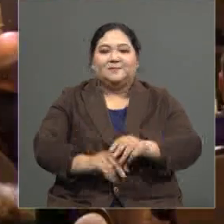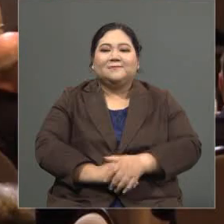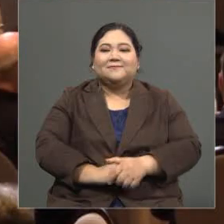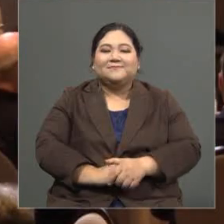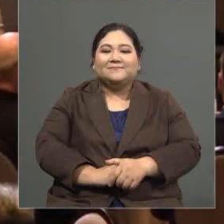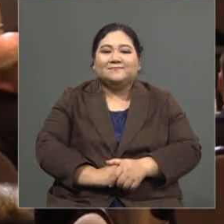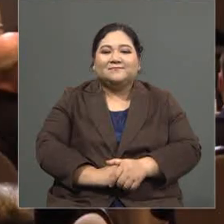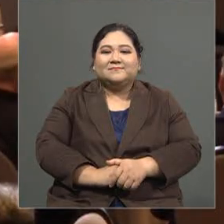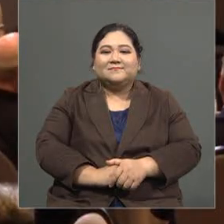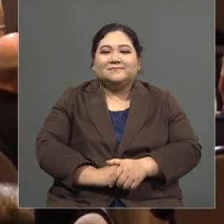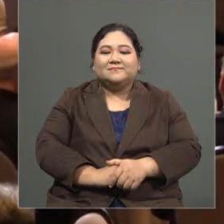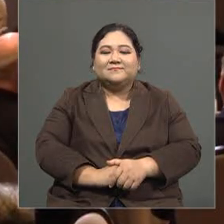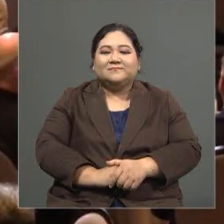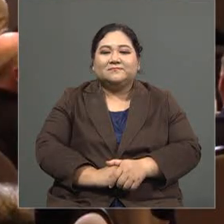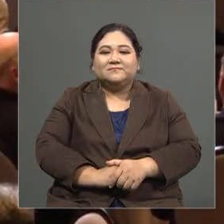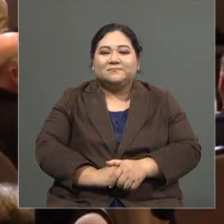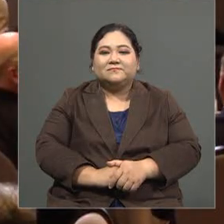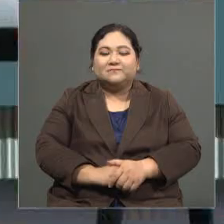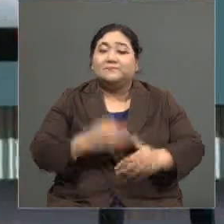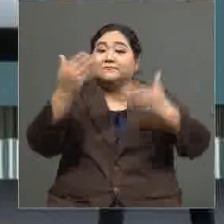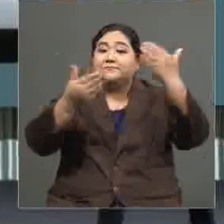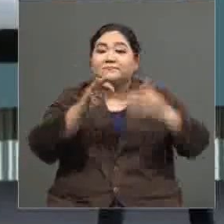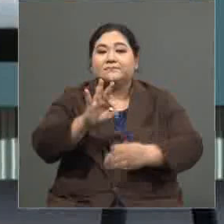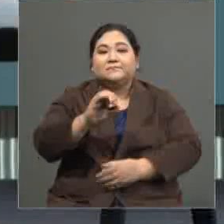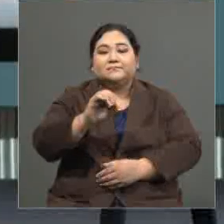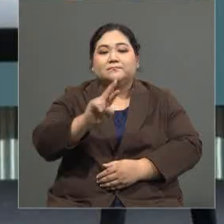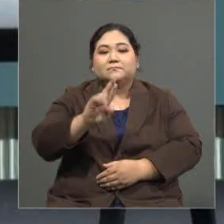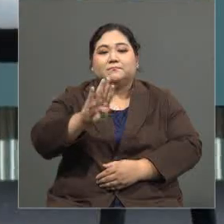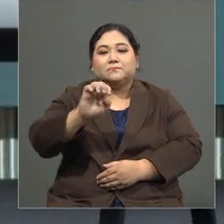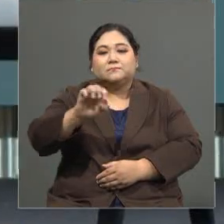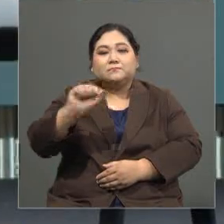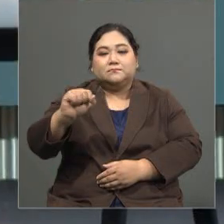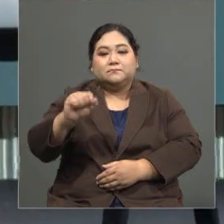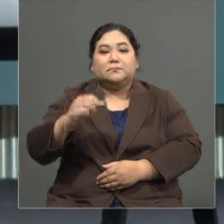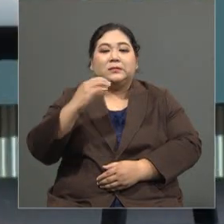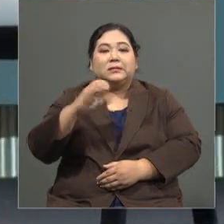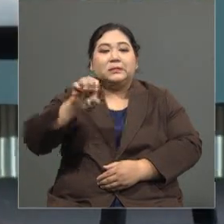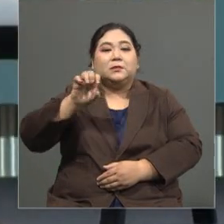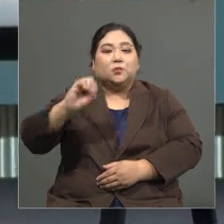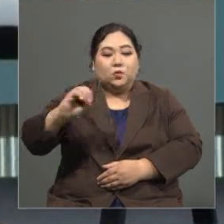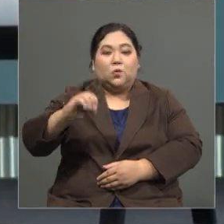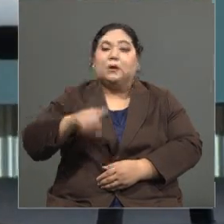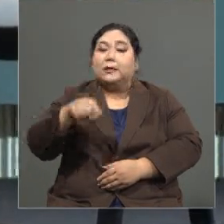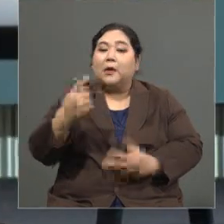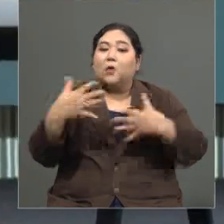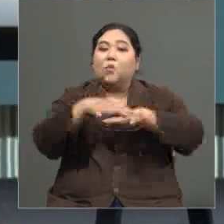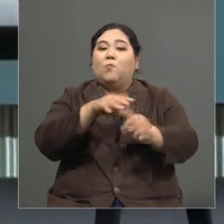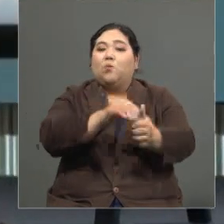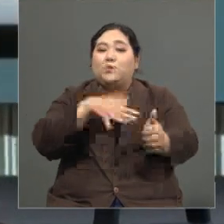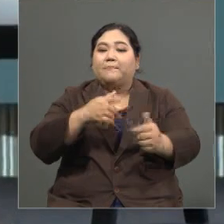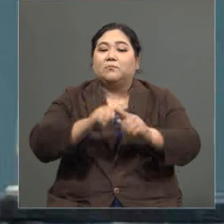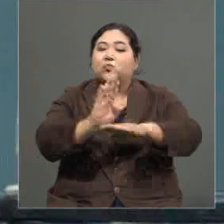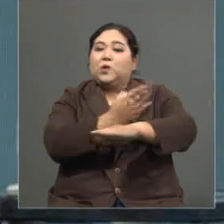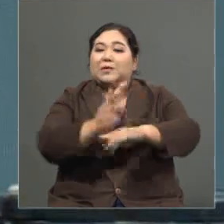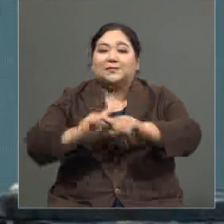ครับสำหรับงาน Flop Global CEOConferenceเป็นงานที่รวมผู้นำธุรกิจระดับโลกจากหลากหลาย